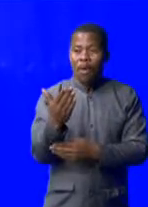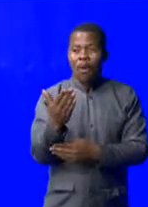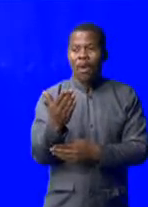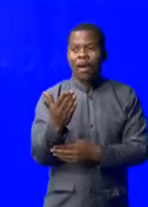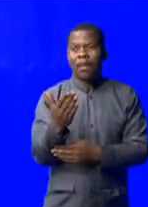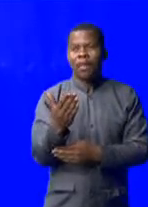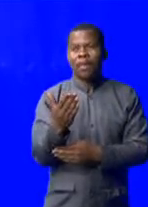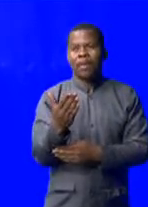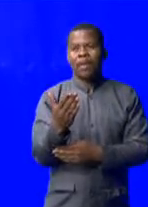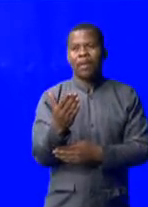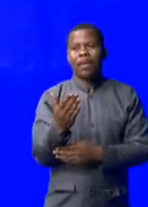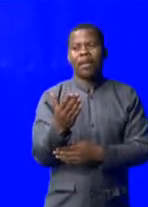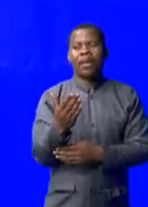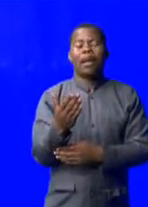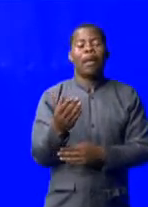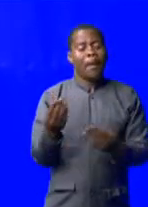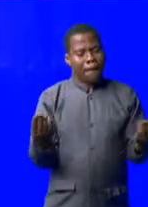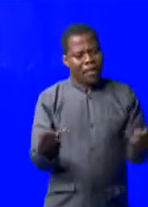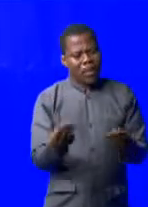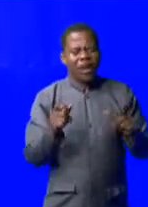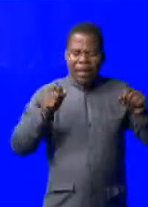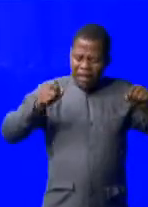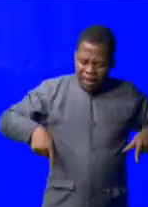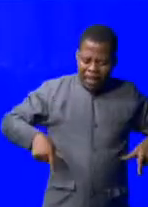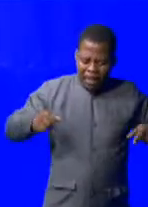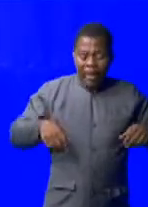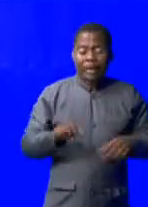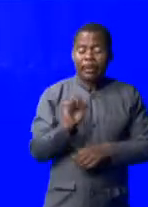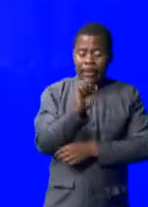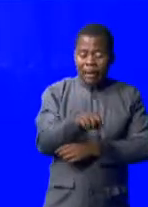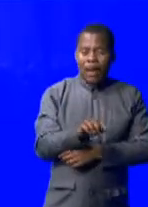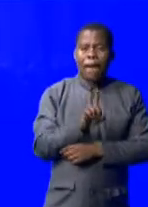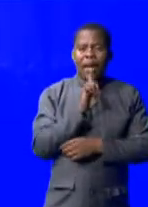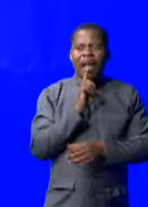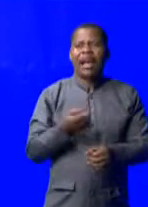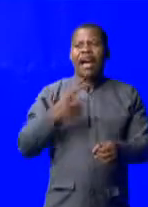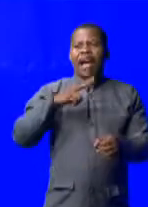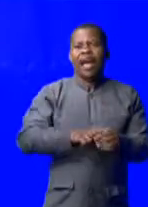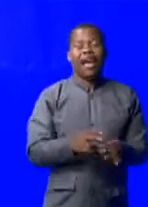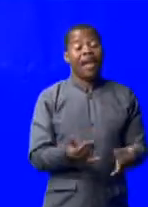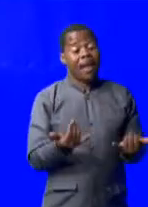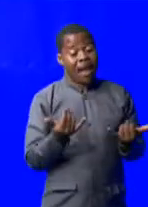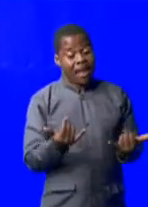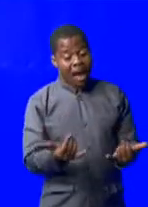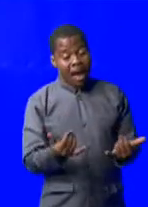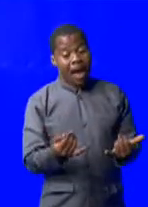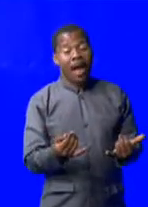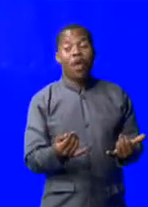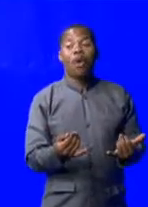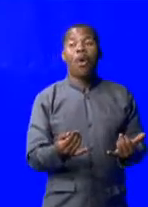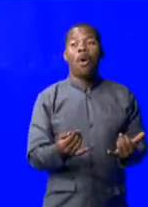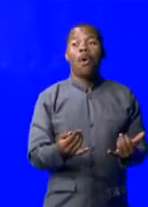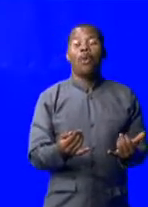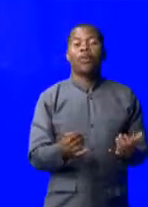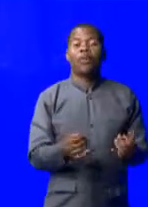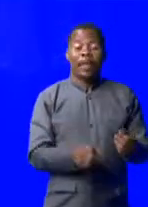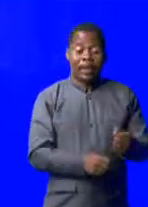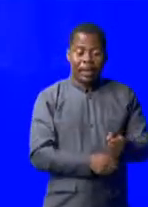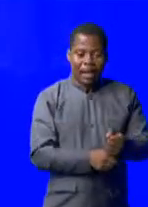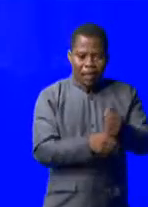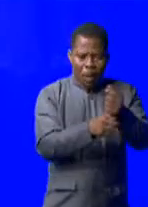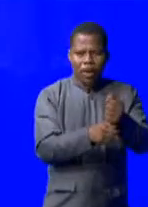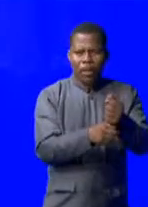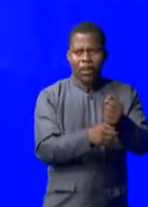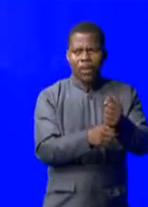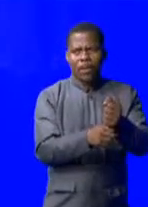khona lokusentakele kwahlika imphefumulo kodwa siyabonga nanyalo ukuthi umani kube nendlela ye-appraisal ukuthi basidakala njani ukuthi bakhone